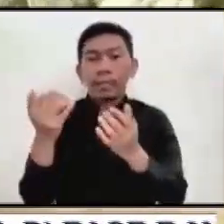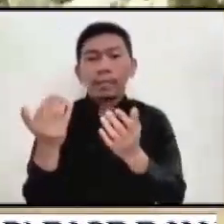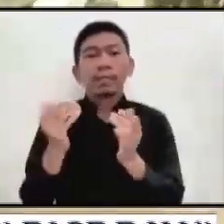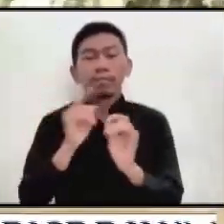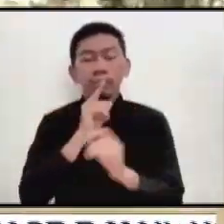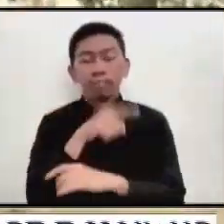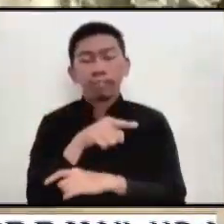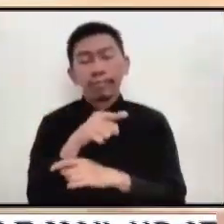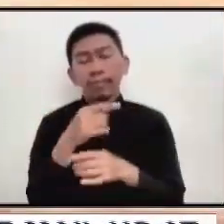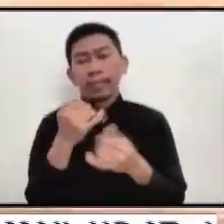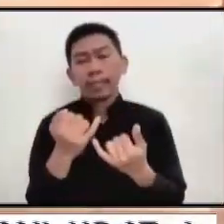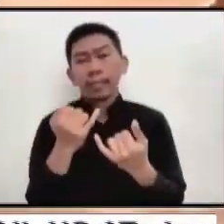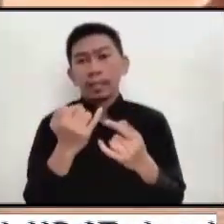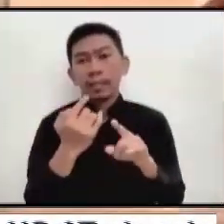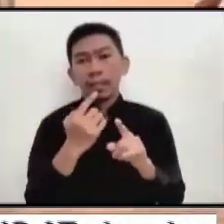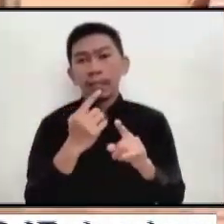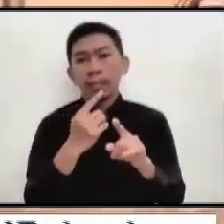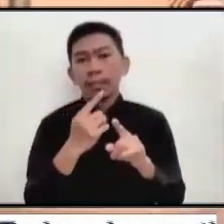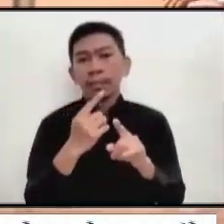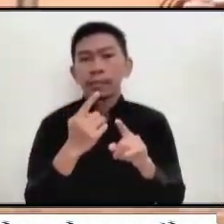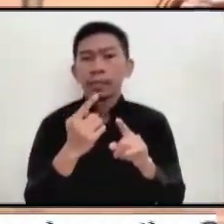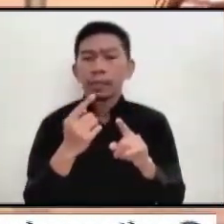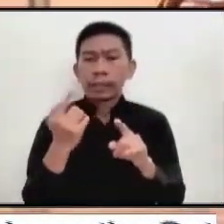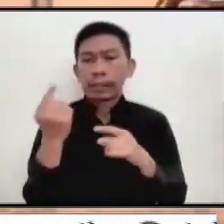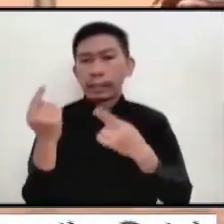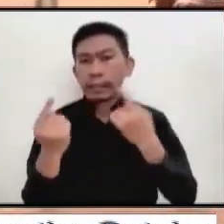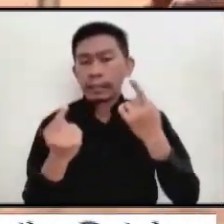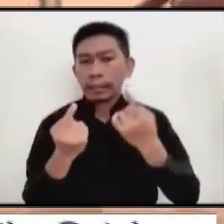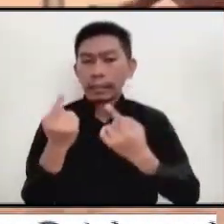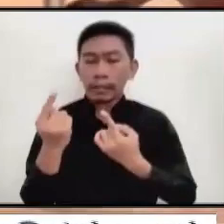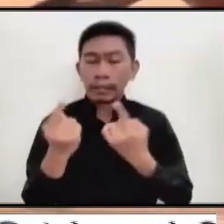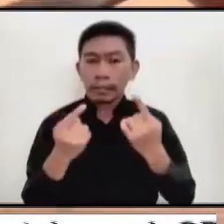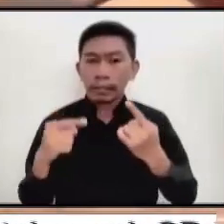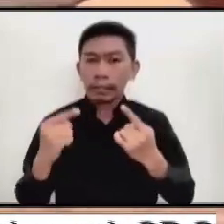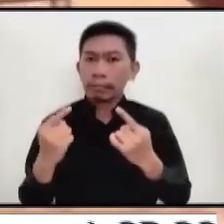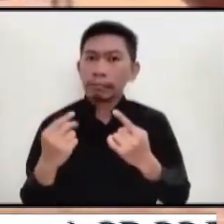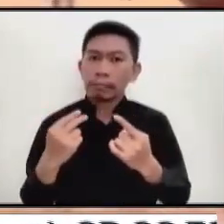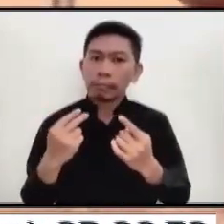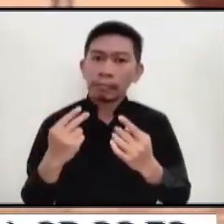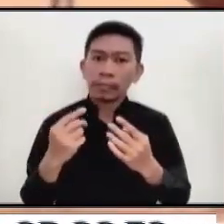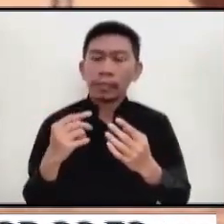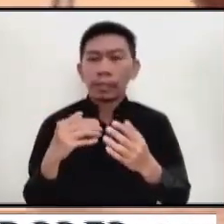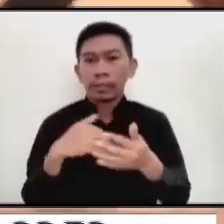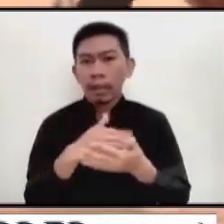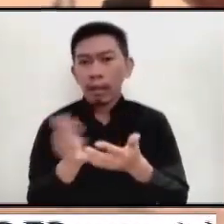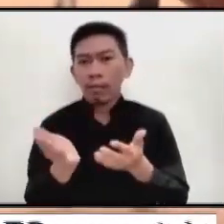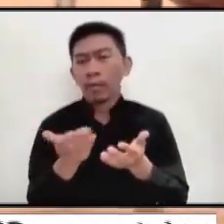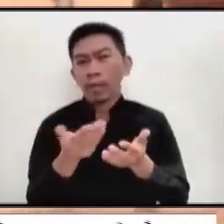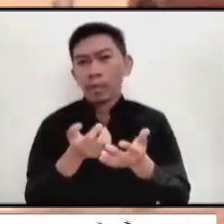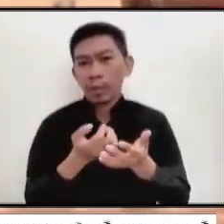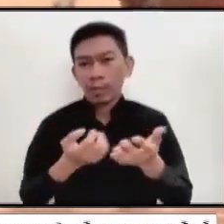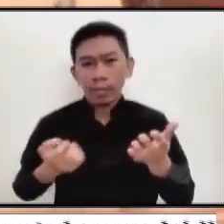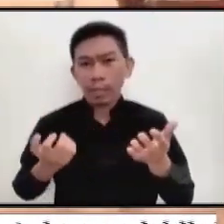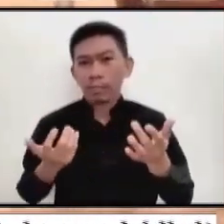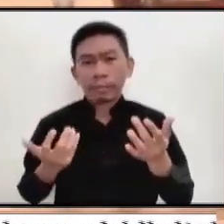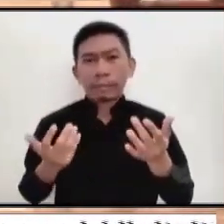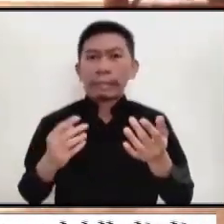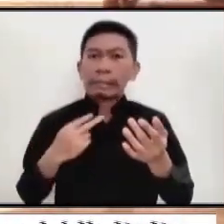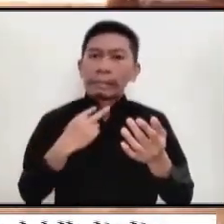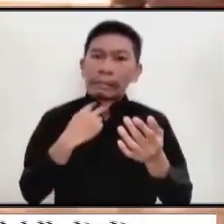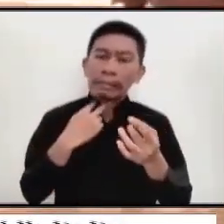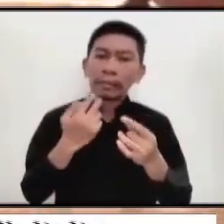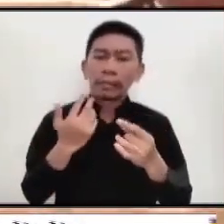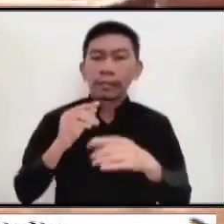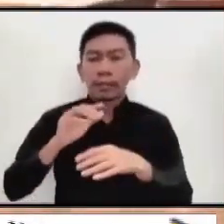sa situation namin dito. Hindi nakakagalaw agad yung mga equipments namin sa local na pamahalaan, sa aming